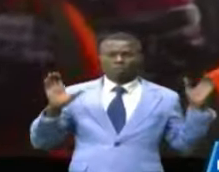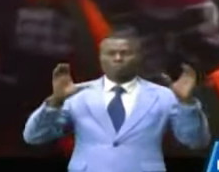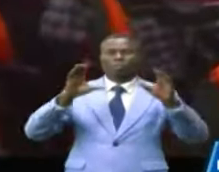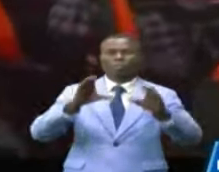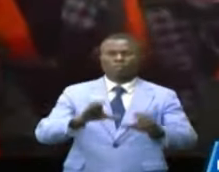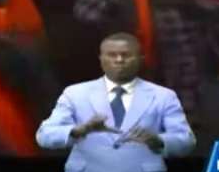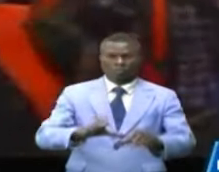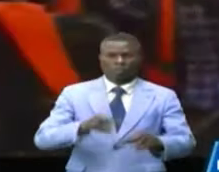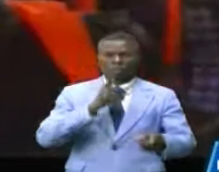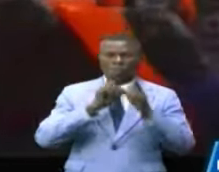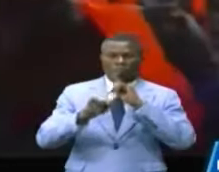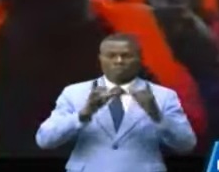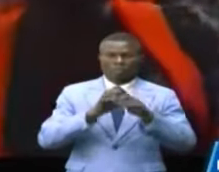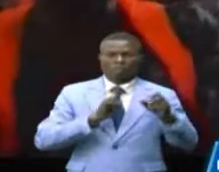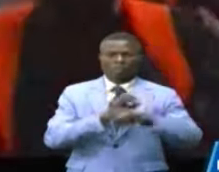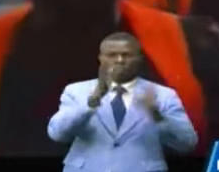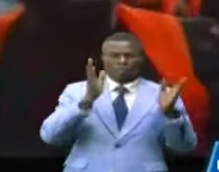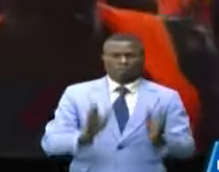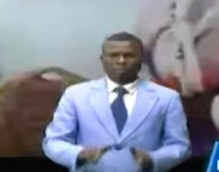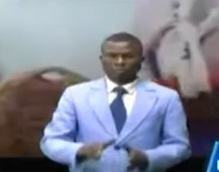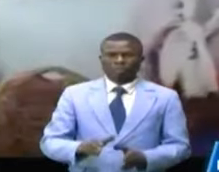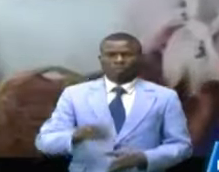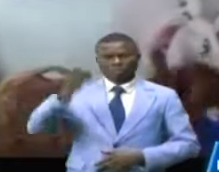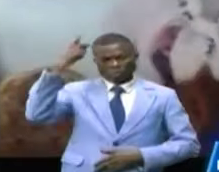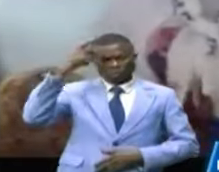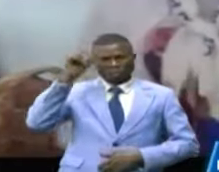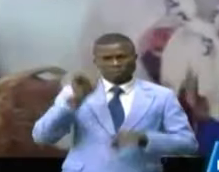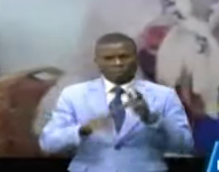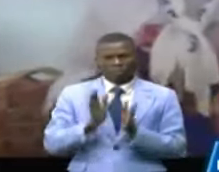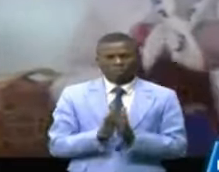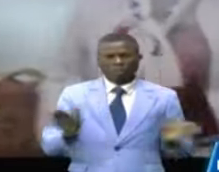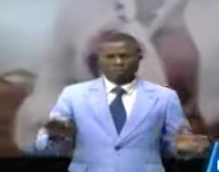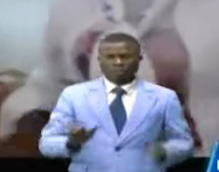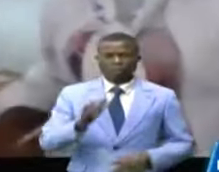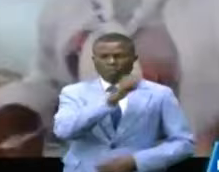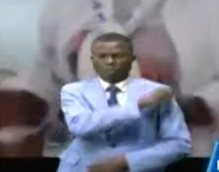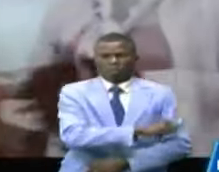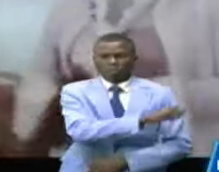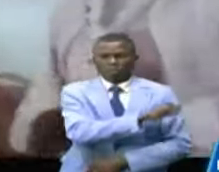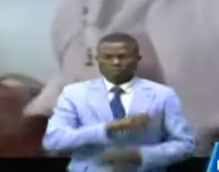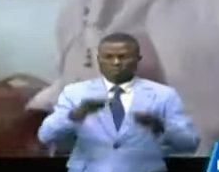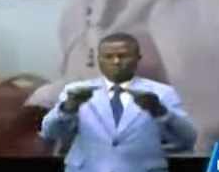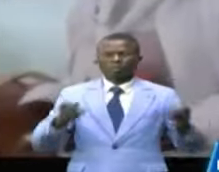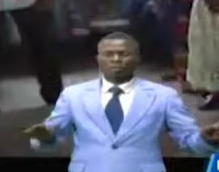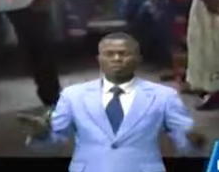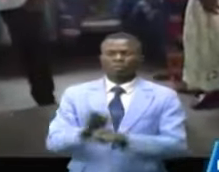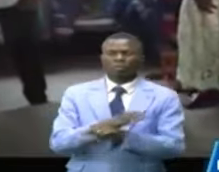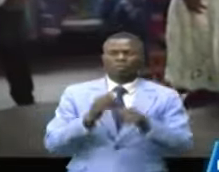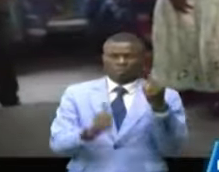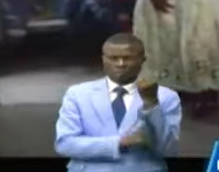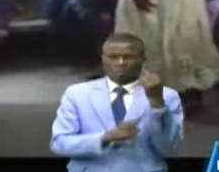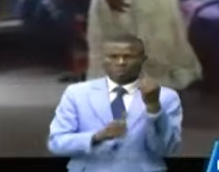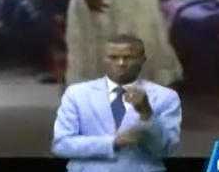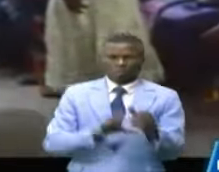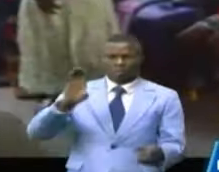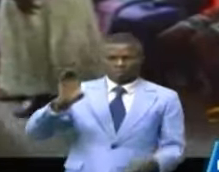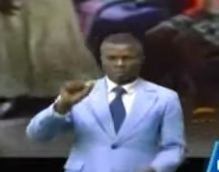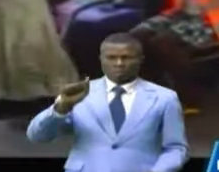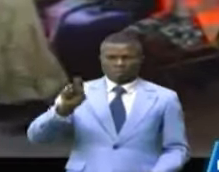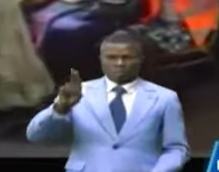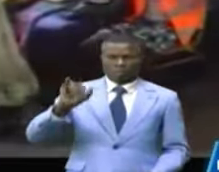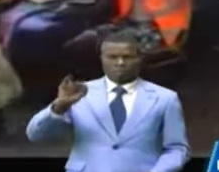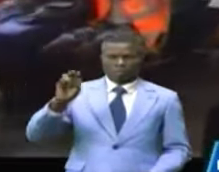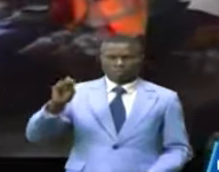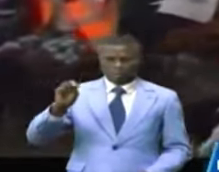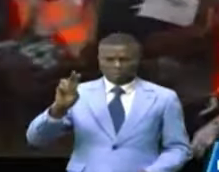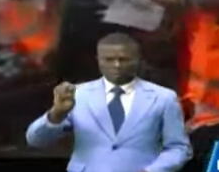pour échanger avec l'envoyé politique du secrétaire général Augustin Kabuya. Dans une salle pleine à craquer, Karine Tsoupi a